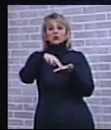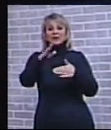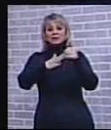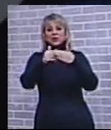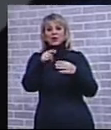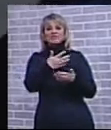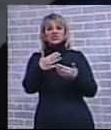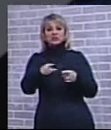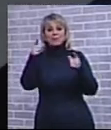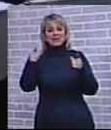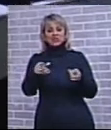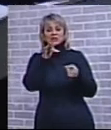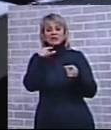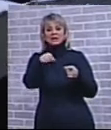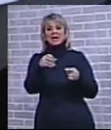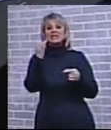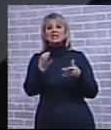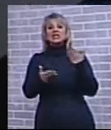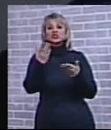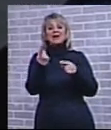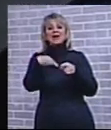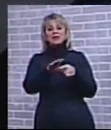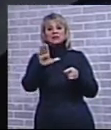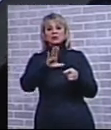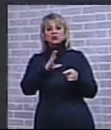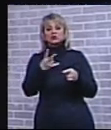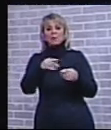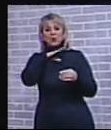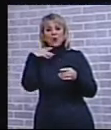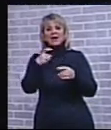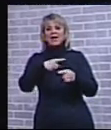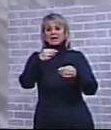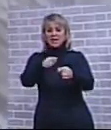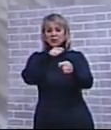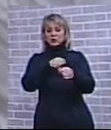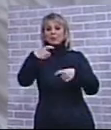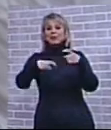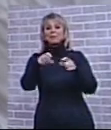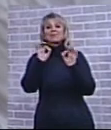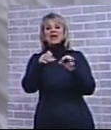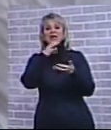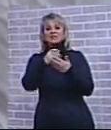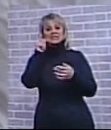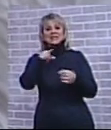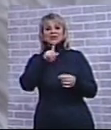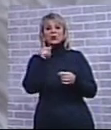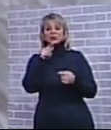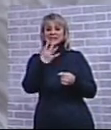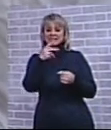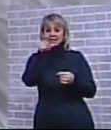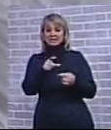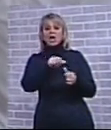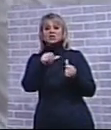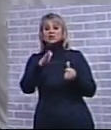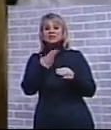руках в течение довольно продолжительного времени или же это многокилометровые пробежки? Правильный ответ знал самый юный зритель.